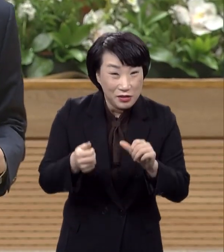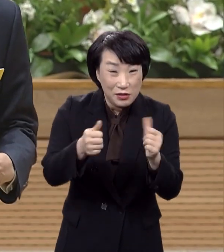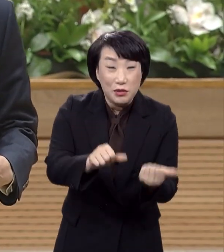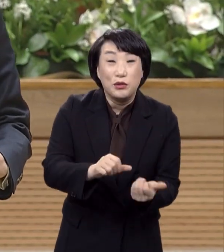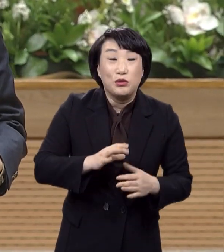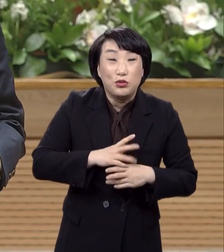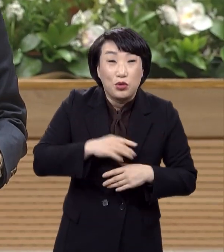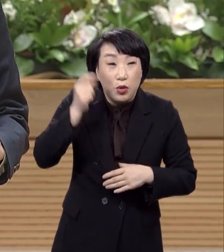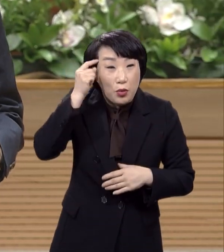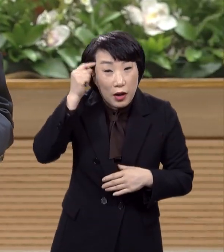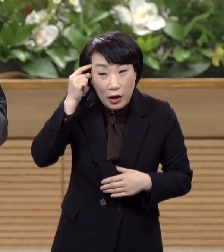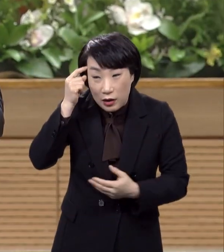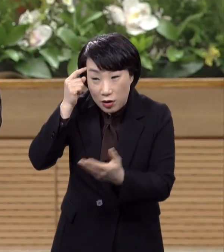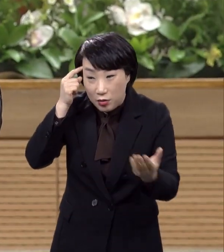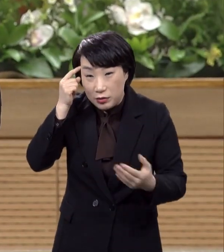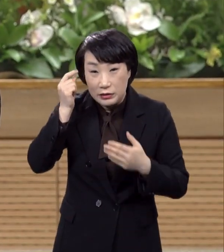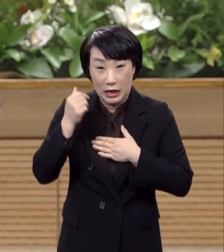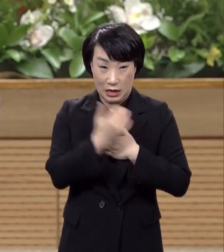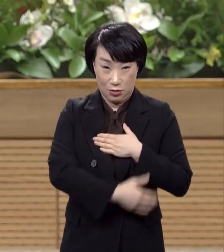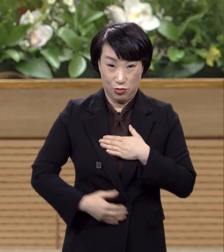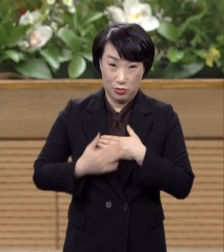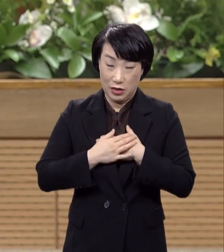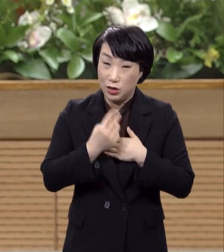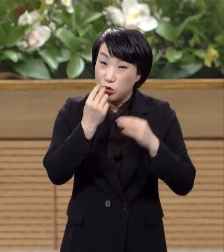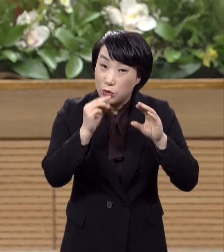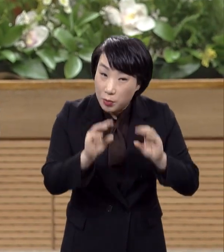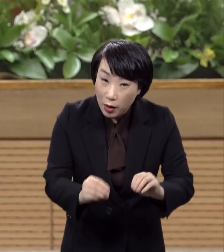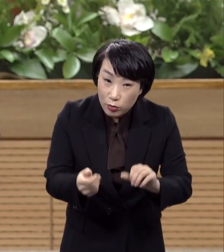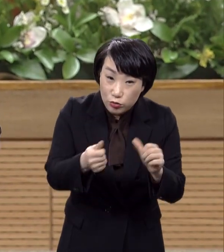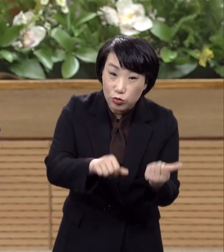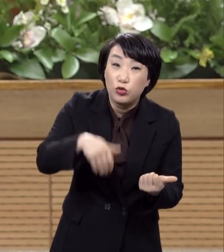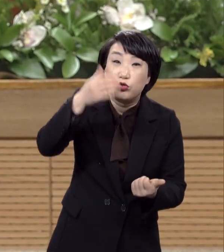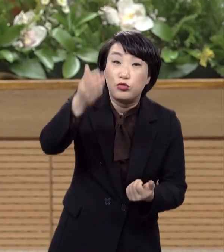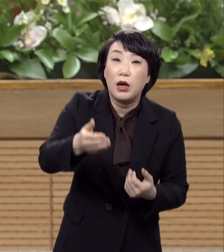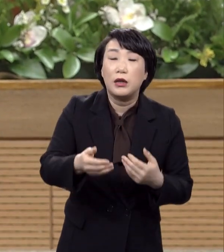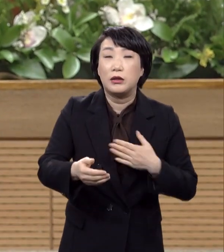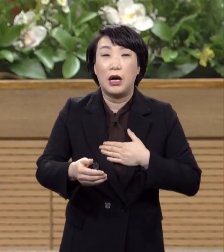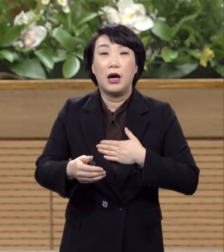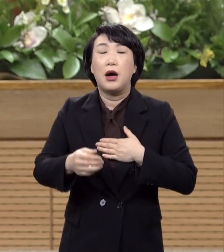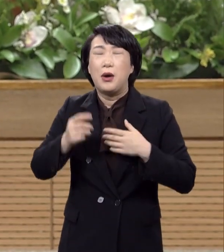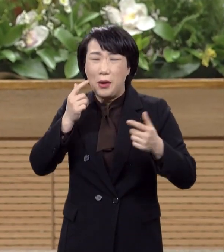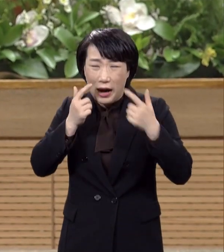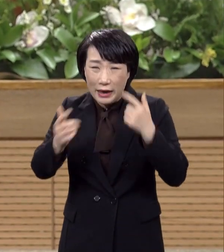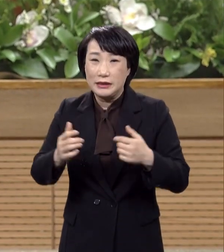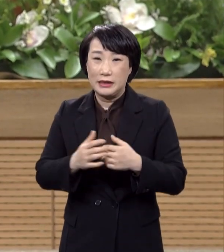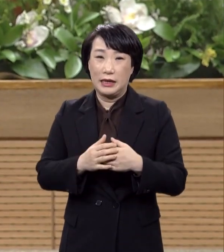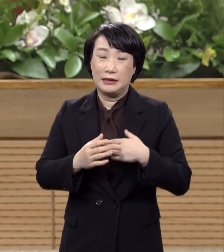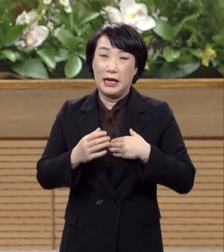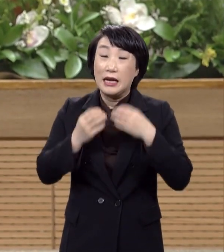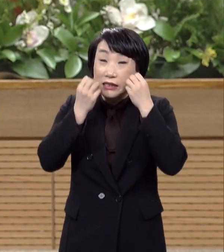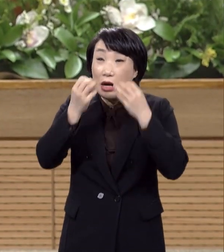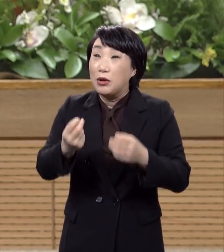두려운 것은 내 육체가 끝난 다음에 확실한 새 생명으로 새